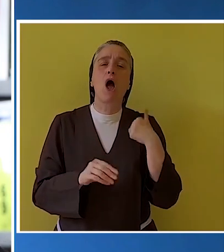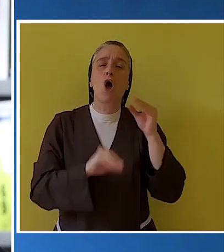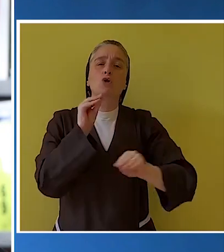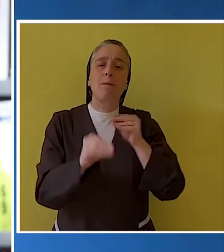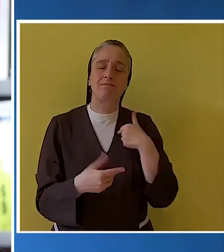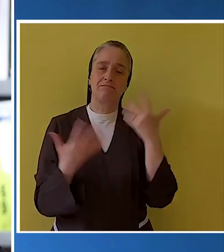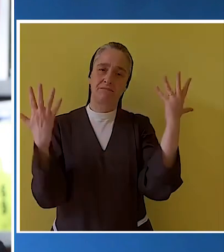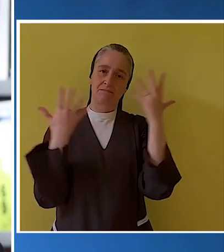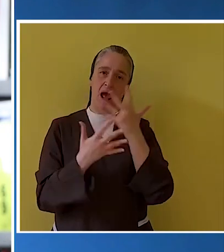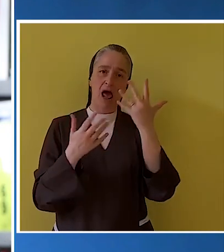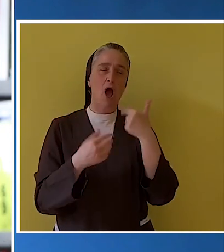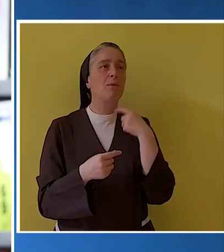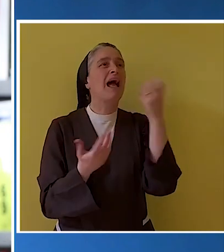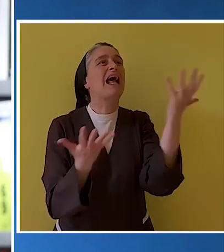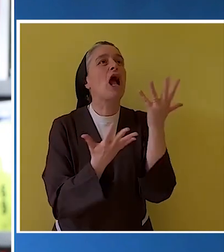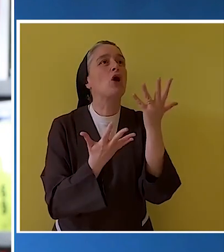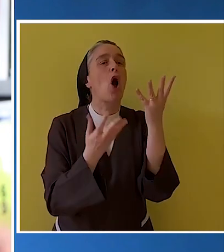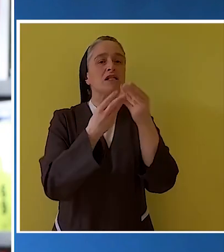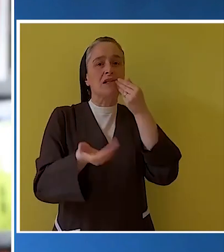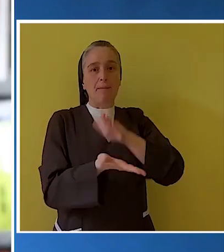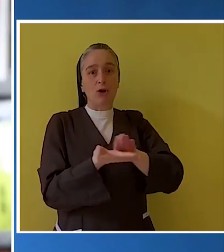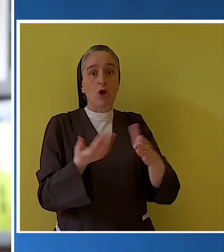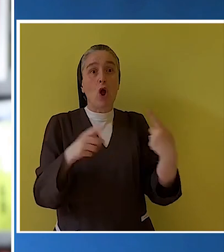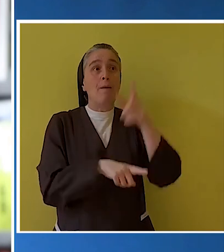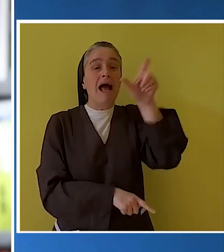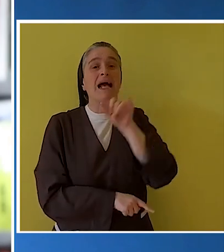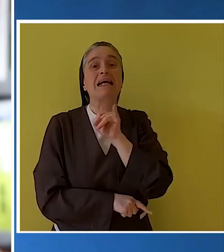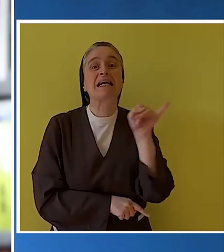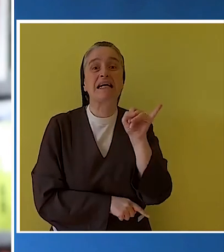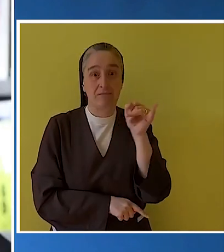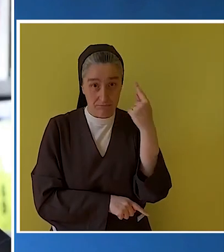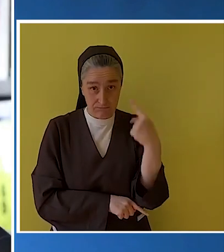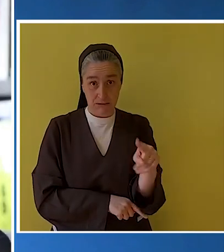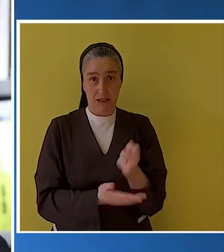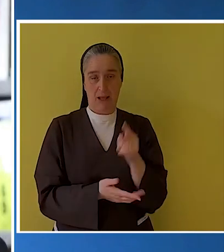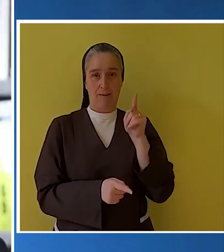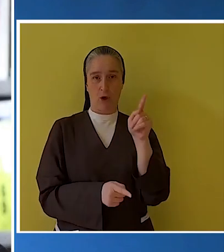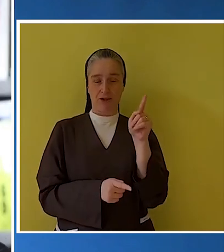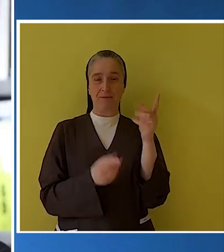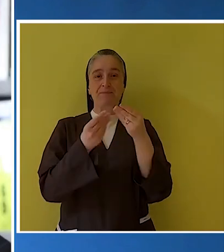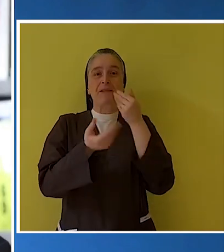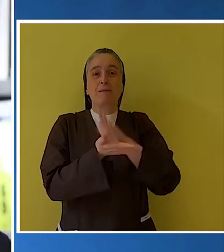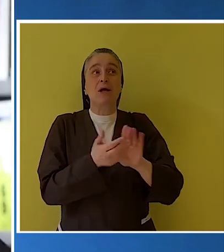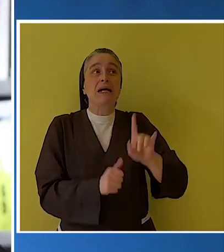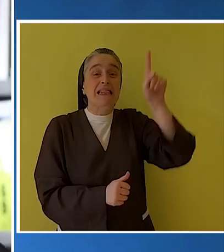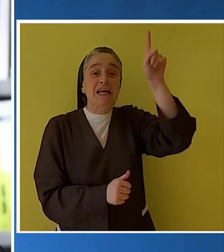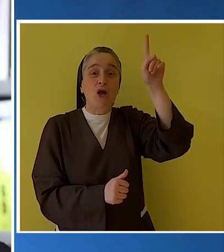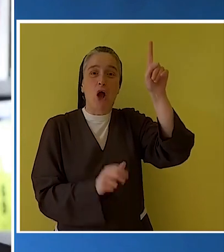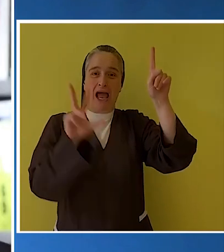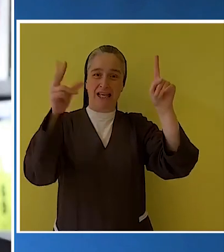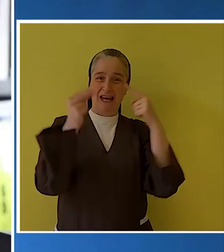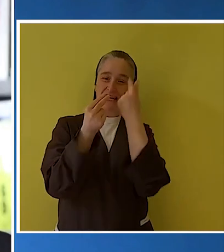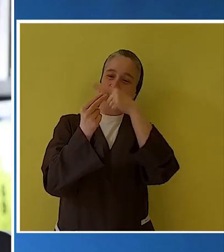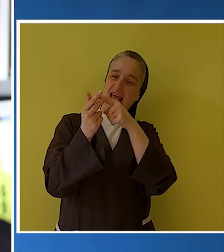Non devi chiederti che cos'è lo Spirito Santo, ma chi è? Lo Spirito Santo è Dio, è una delle persone della Trinità,